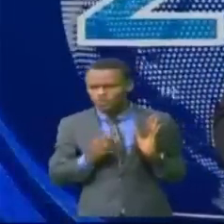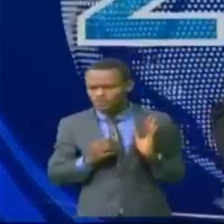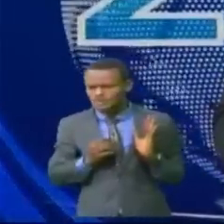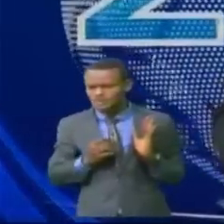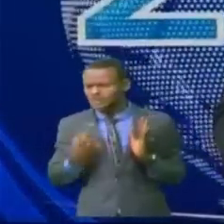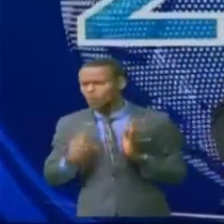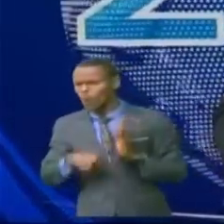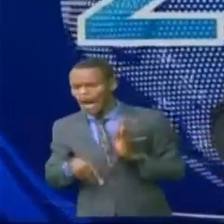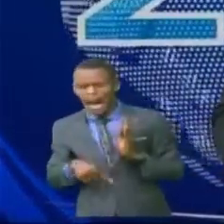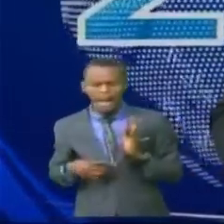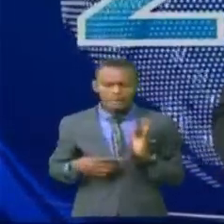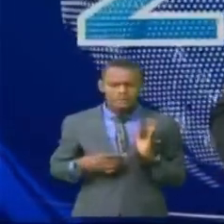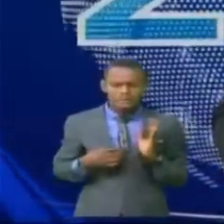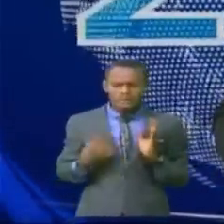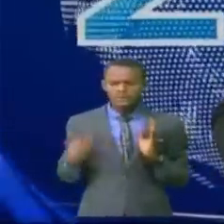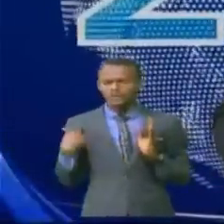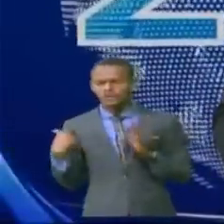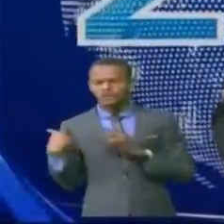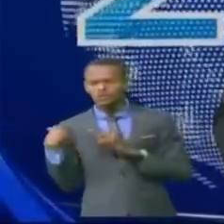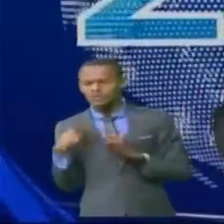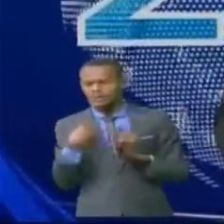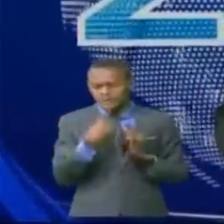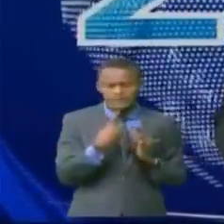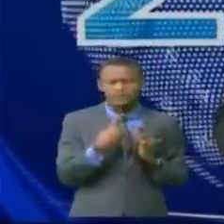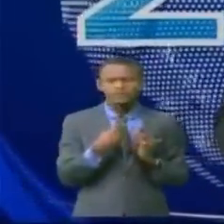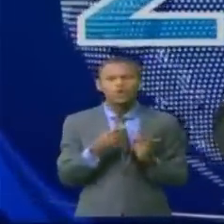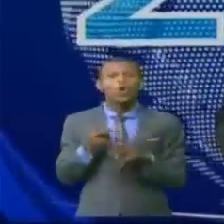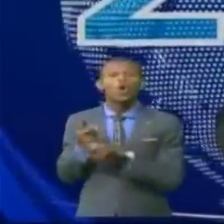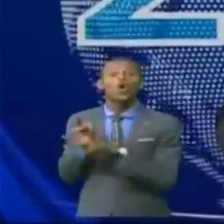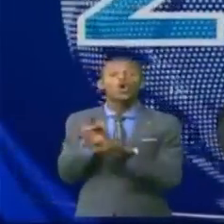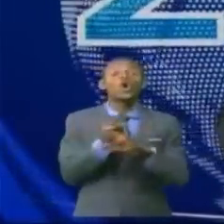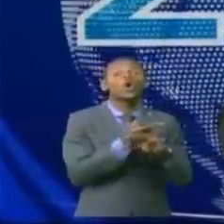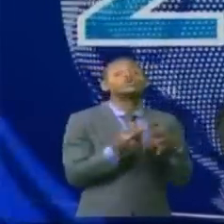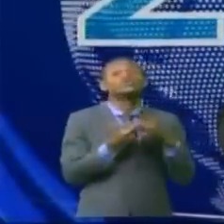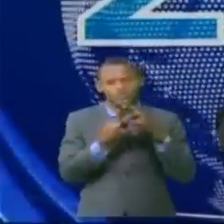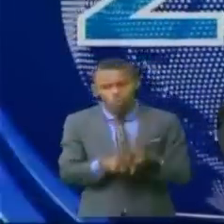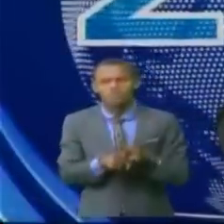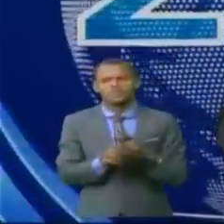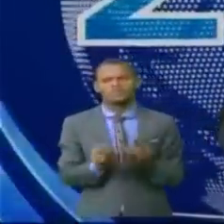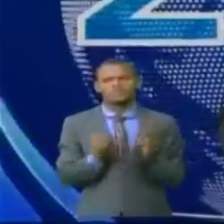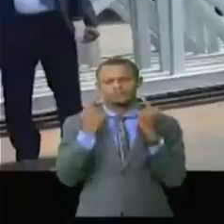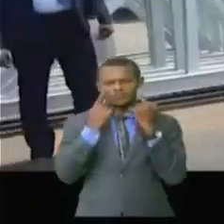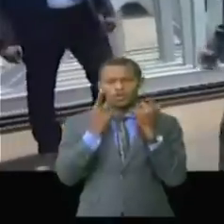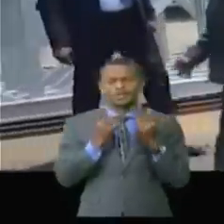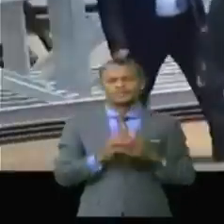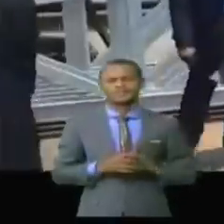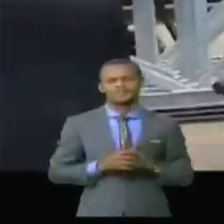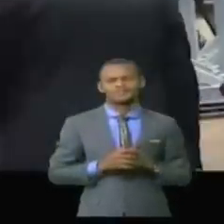Congo. Le contrôle s'annonce sans complaisance. José Baïtoambo, Yvette Makoutima.